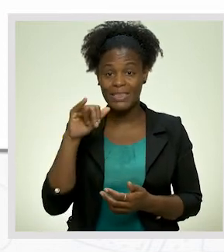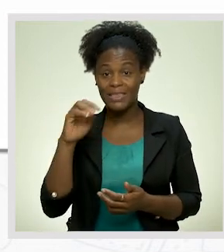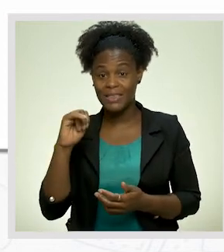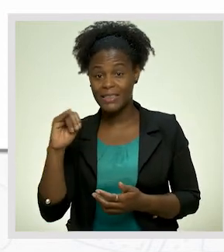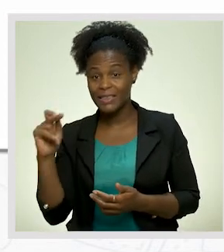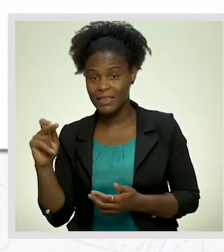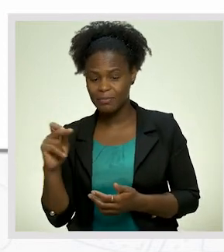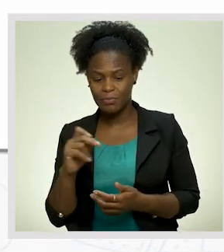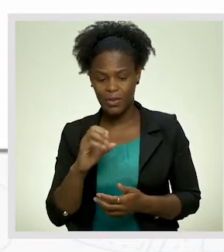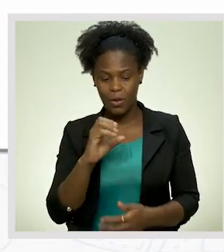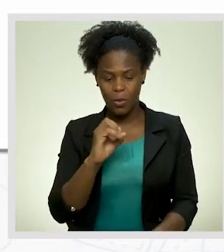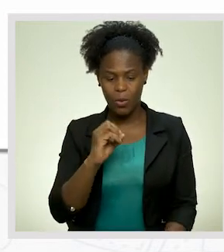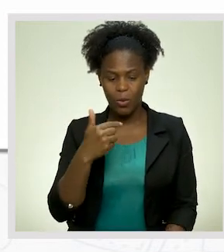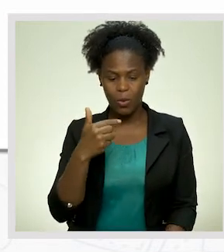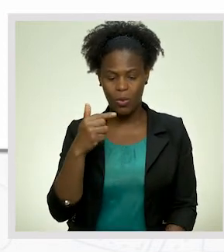Ottawa,